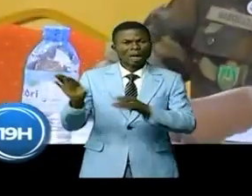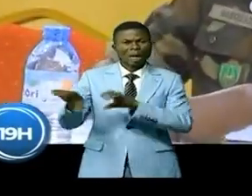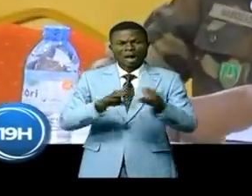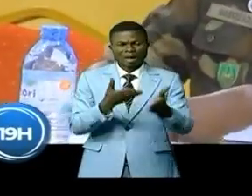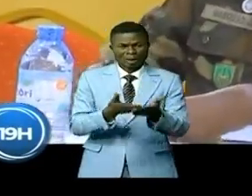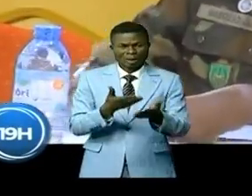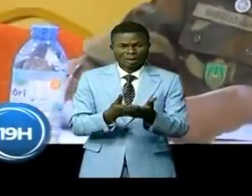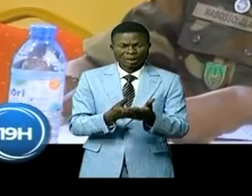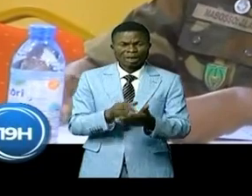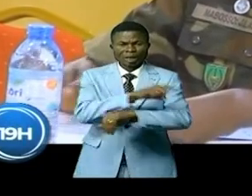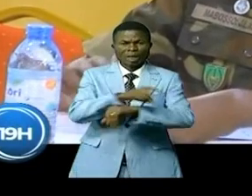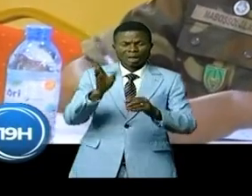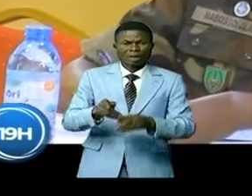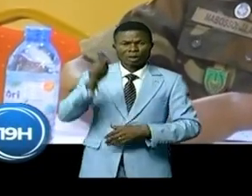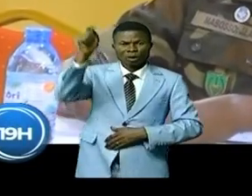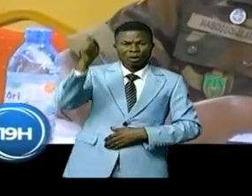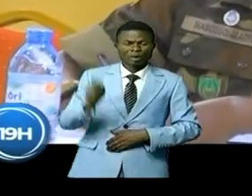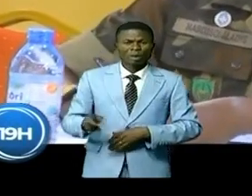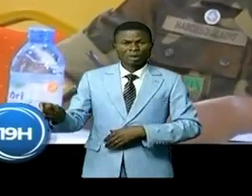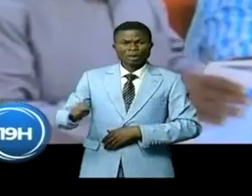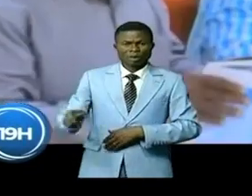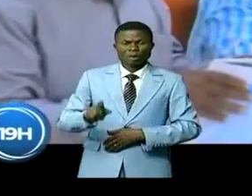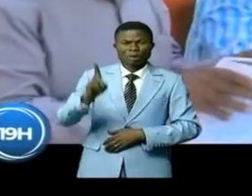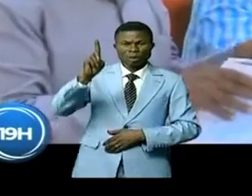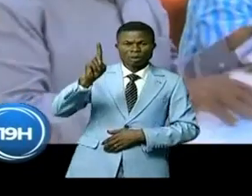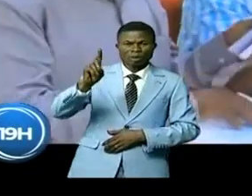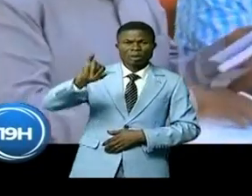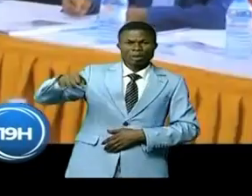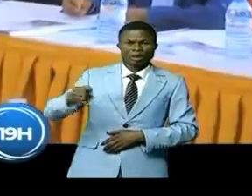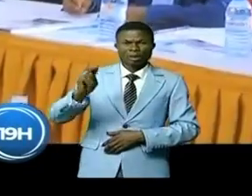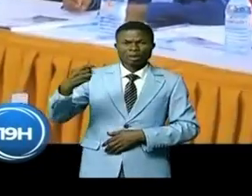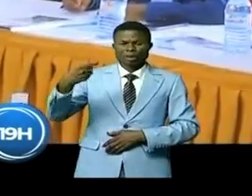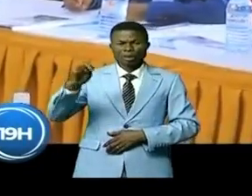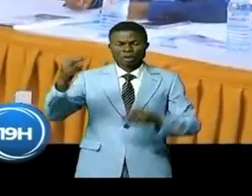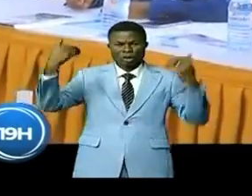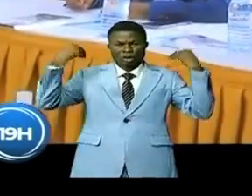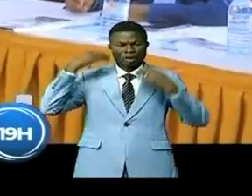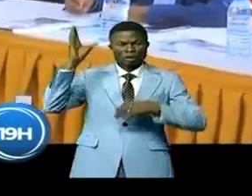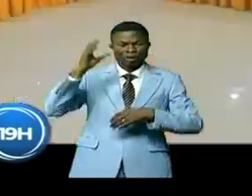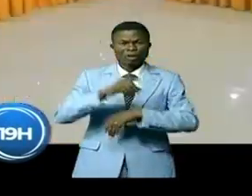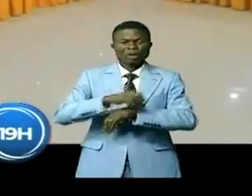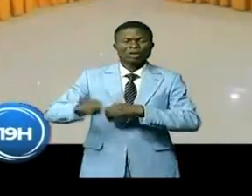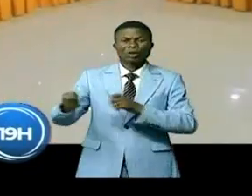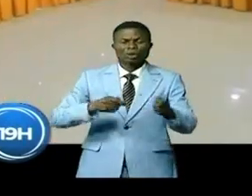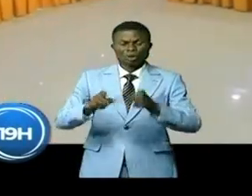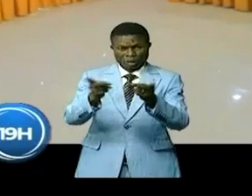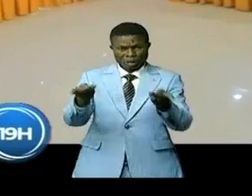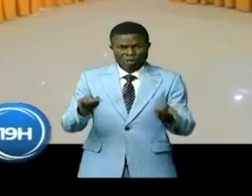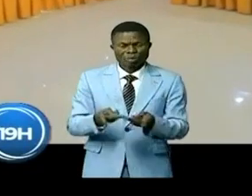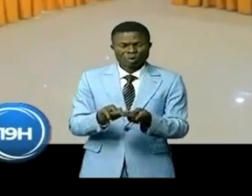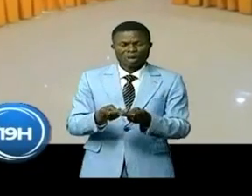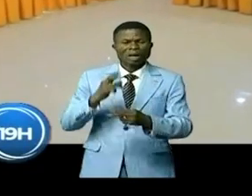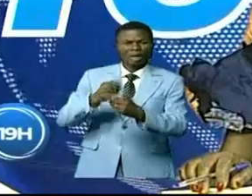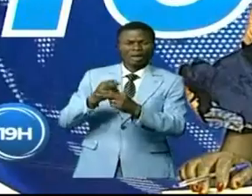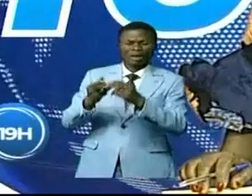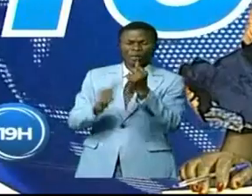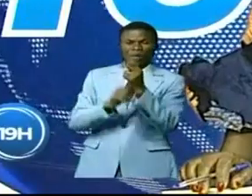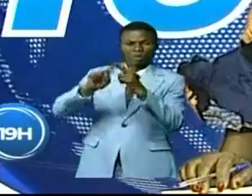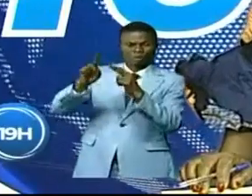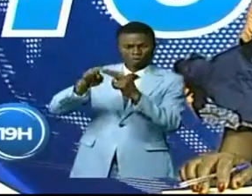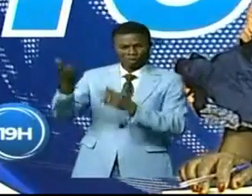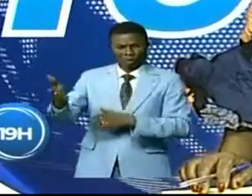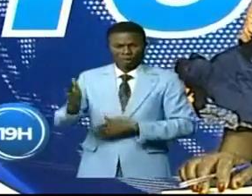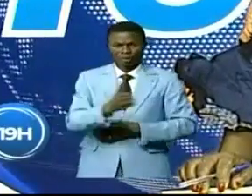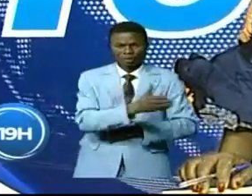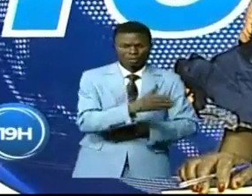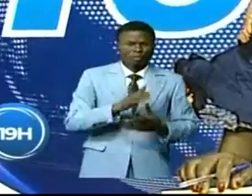notamment l'administrateur militaire du territoire du Djougou, les chefs de chefferie, les gestionnaires des sites, pour ne citer que ceux-là.